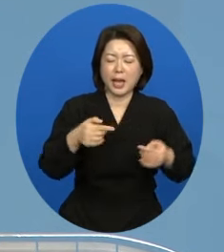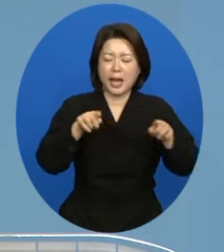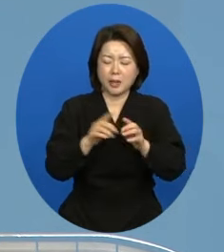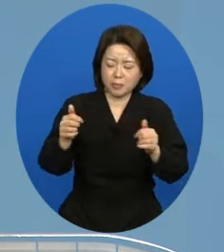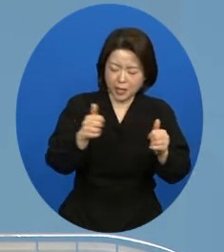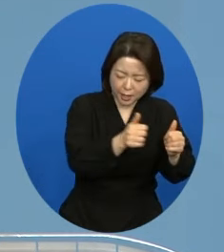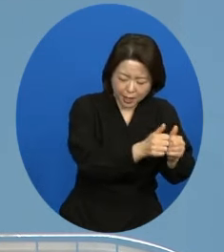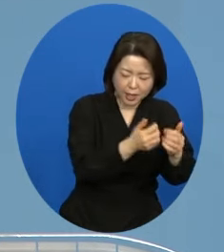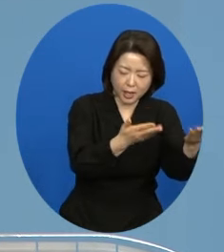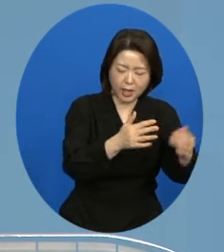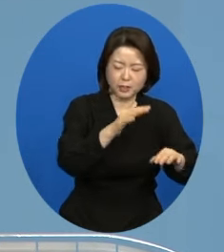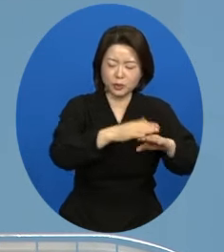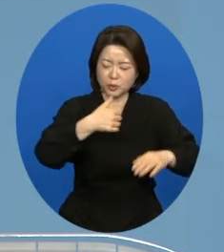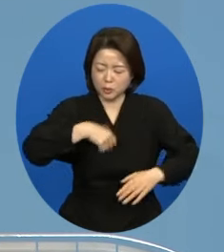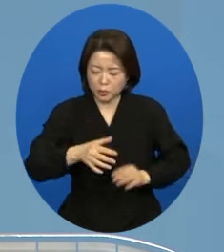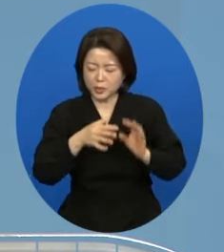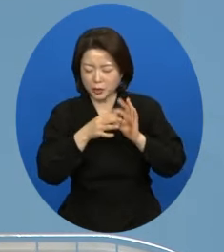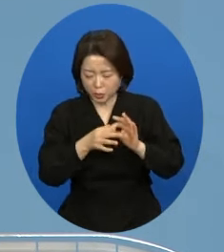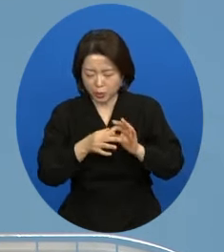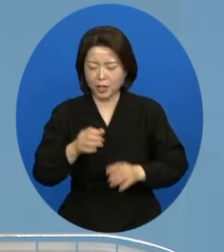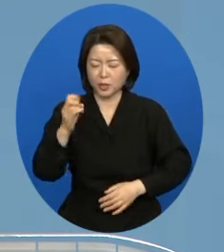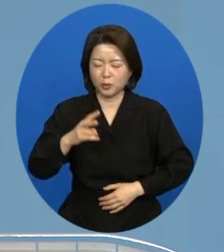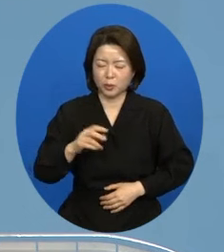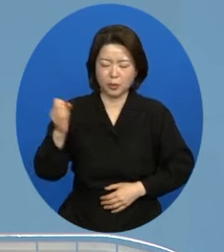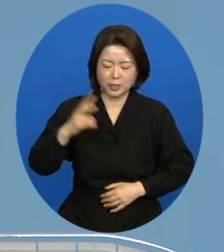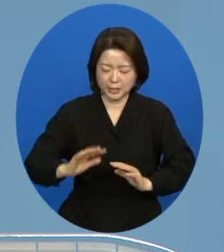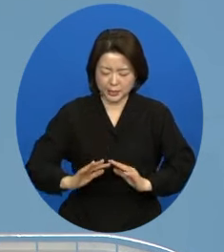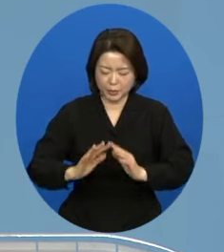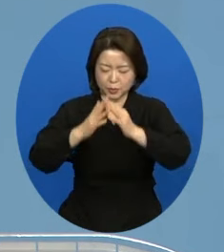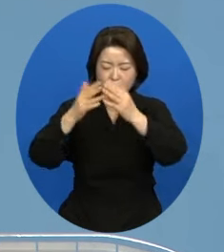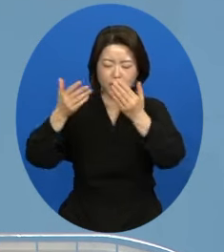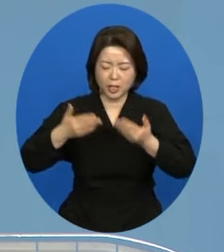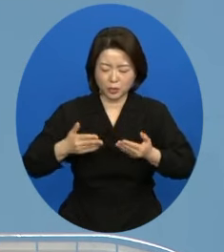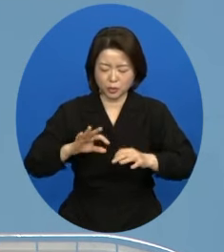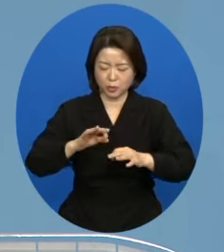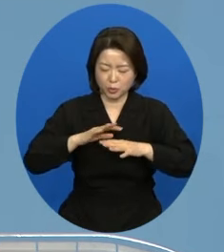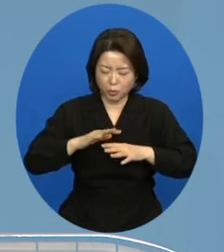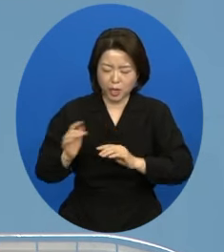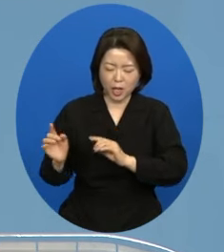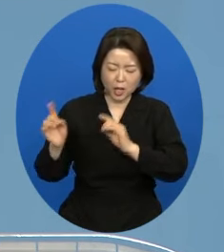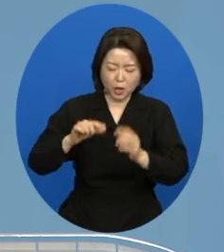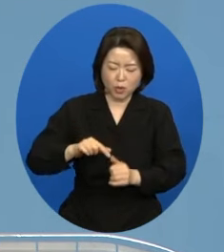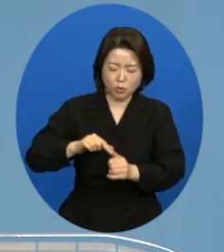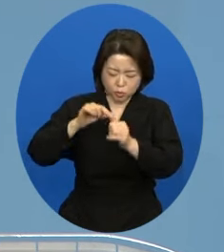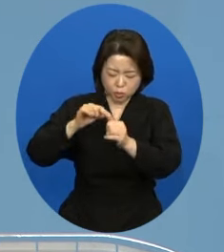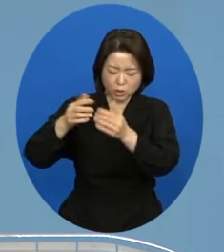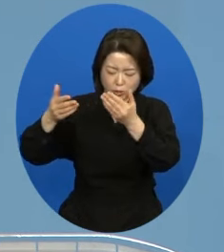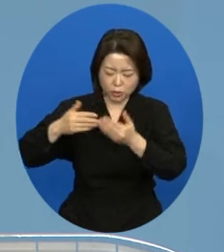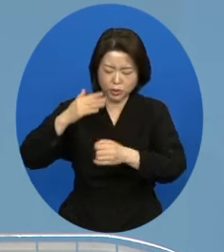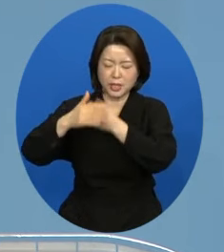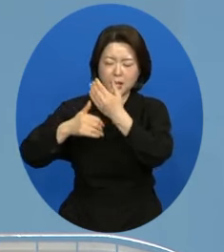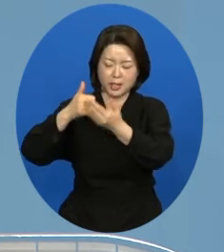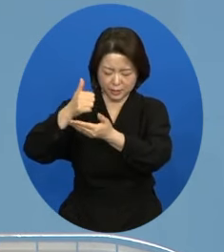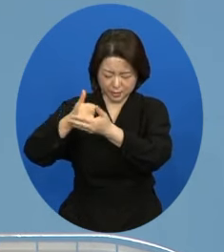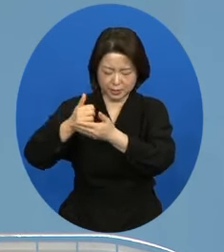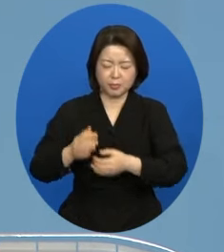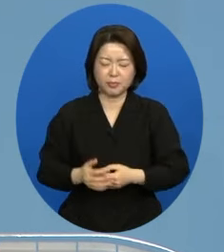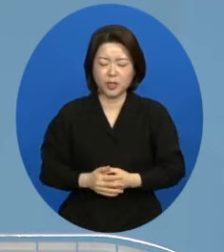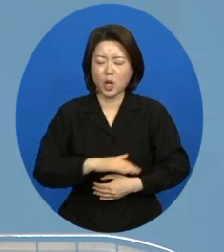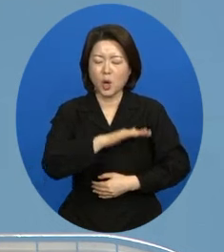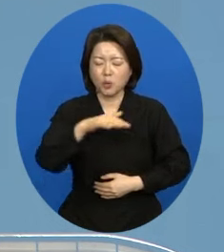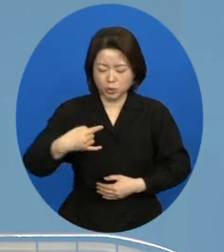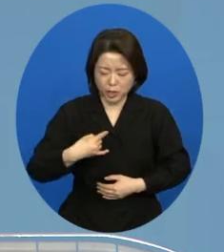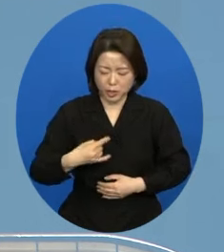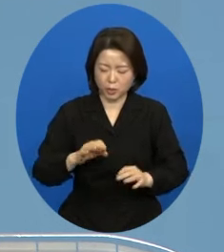그의 손자를 통하여서 또한 제케 하시는 놀라운 구원의 회복의 은혜를 허락해 주신 하나님 우리에게도